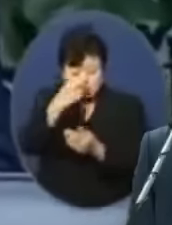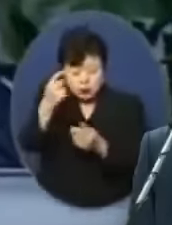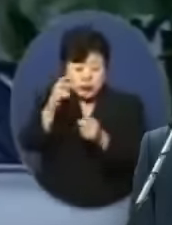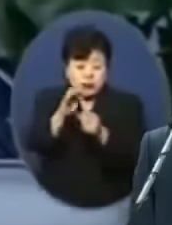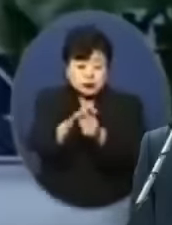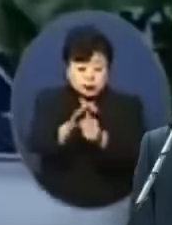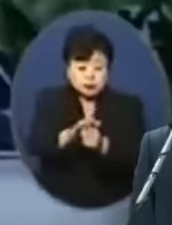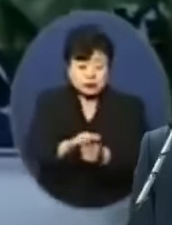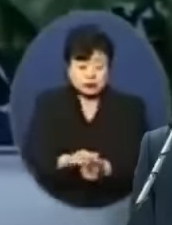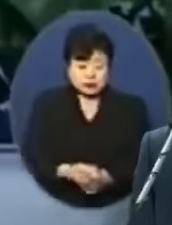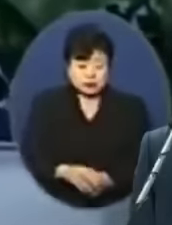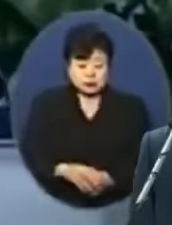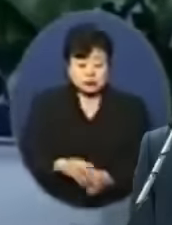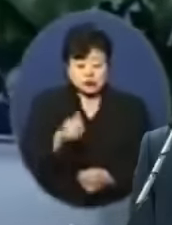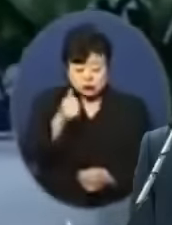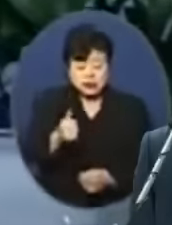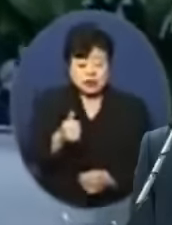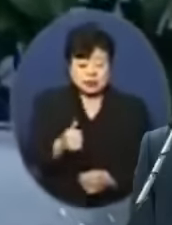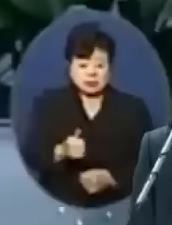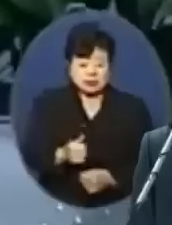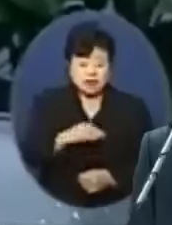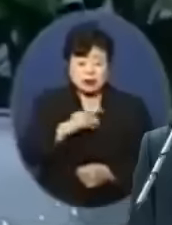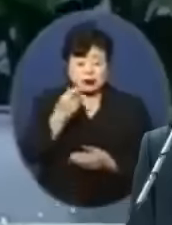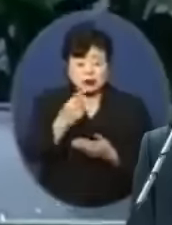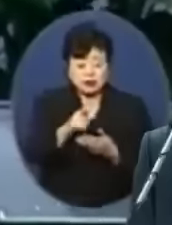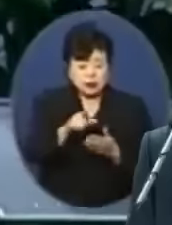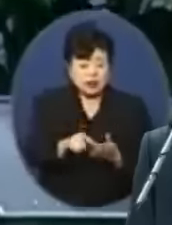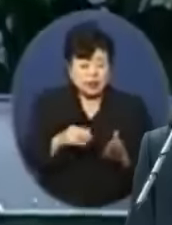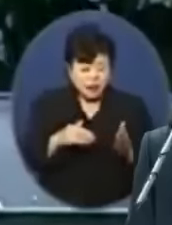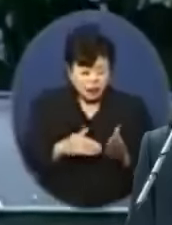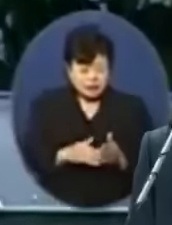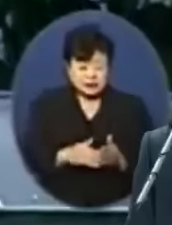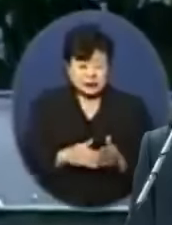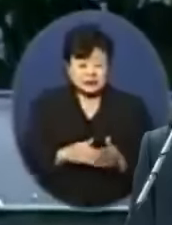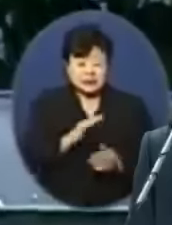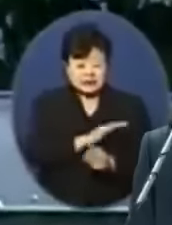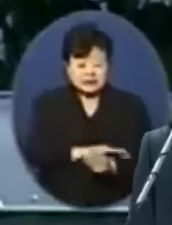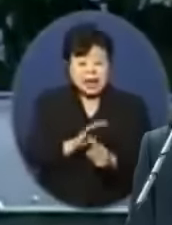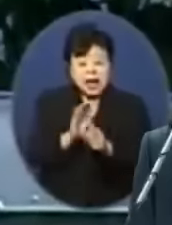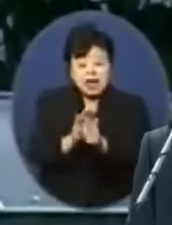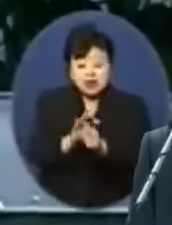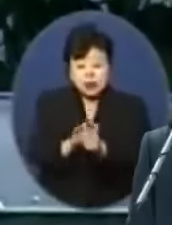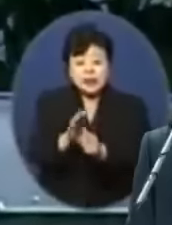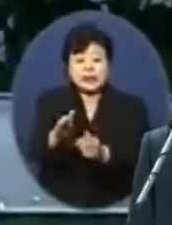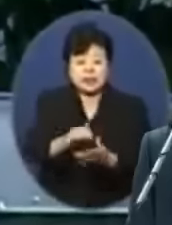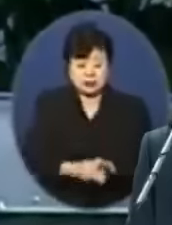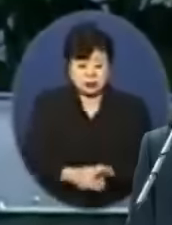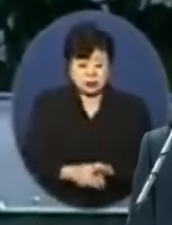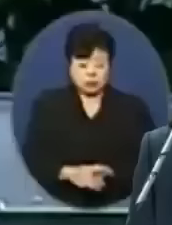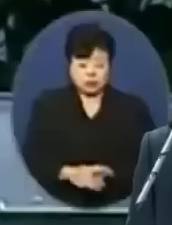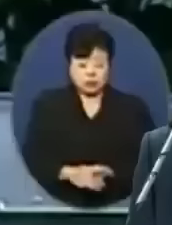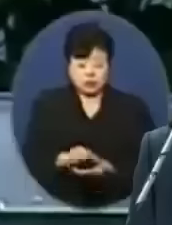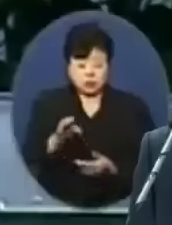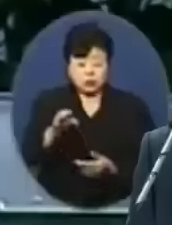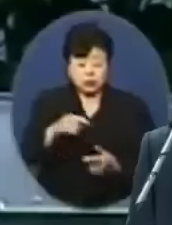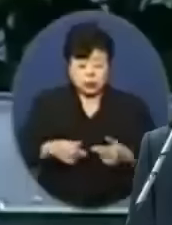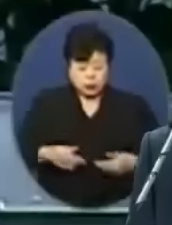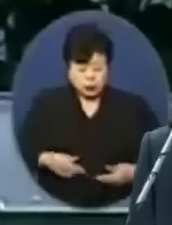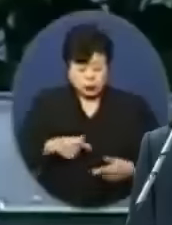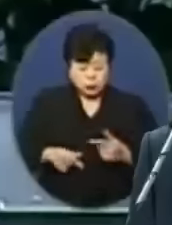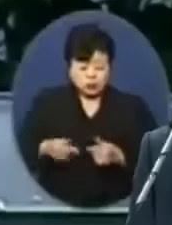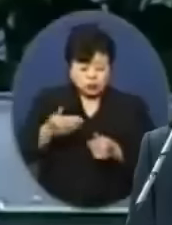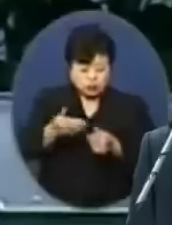돌보아주고 주막 주인에게 내가 사업을 마치고 돌아올 때 다시 들릴 테니까 비용이